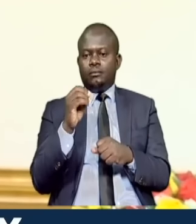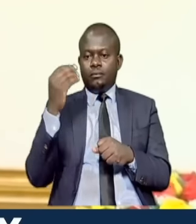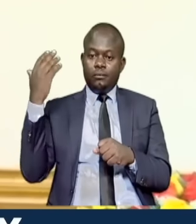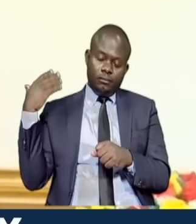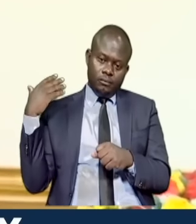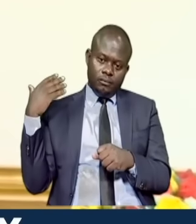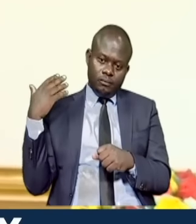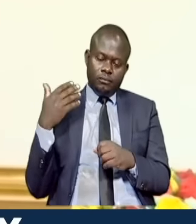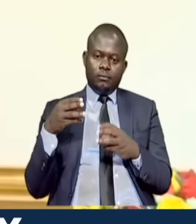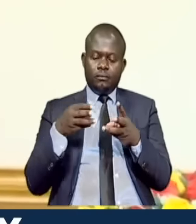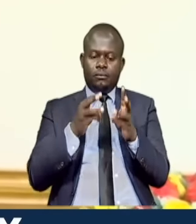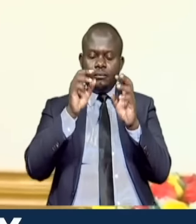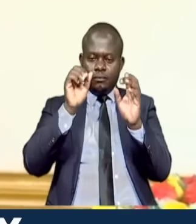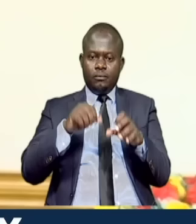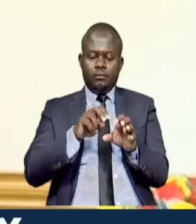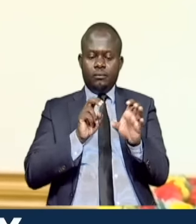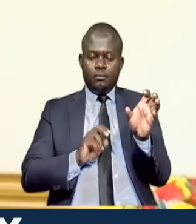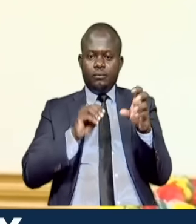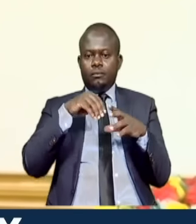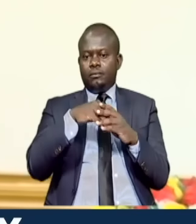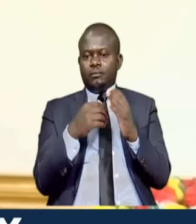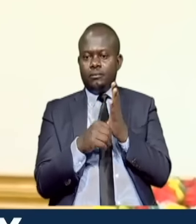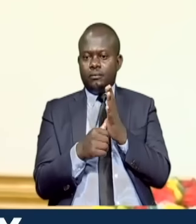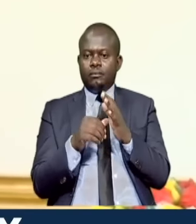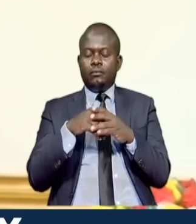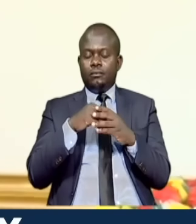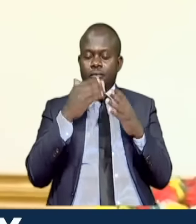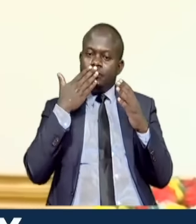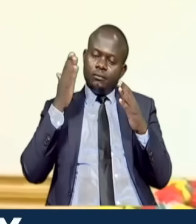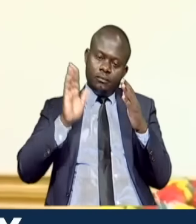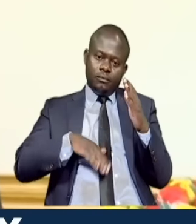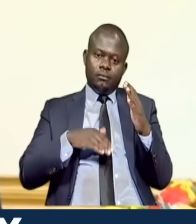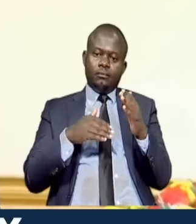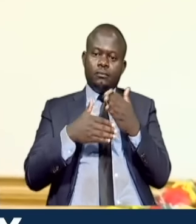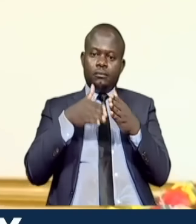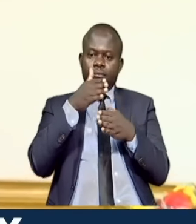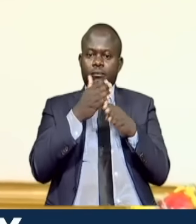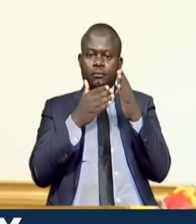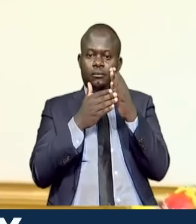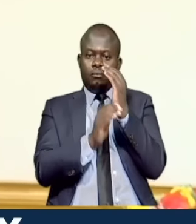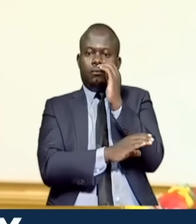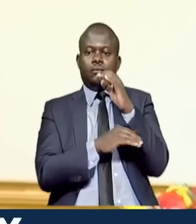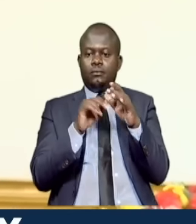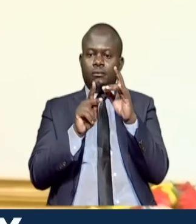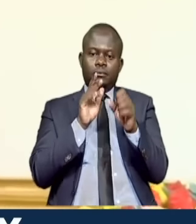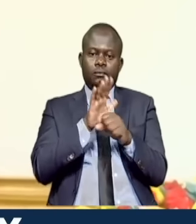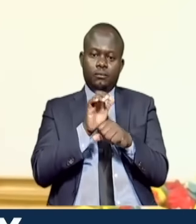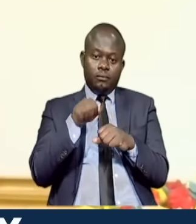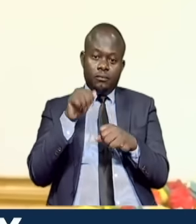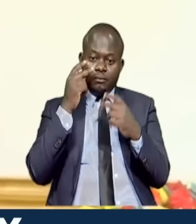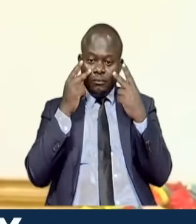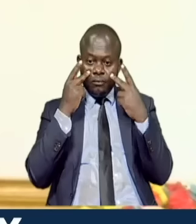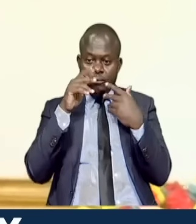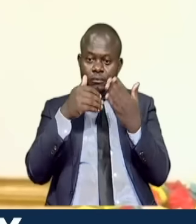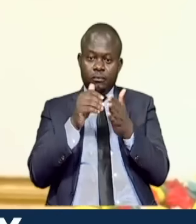ishize, uburyo mwabashije gusohoka mu mwijima w'icuraburindi mukubaka igihugu benshi bashobora kureberaho